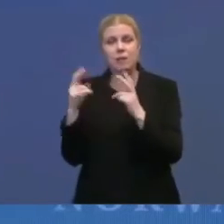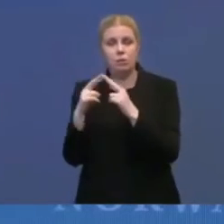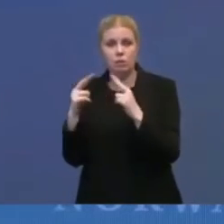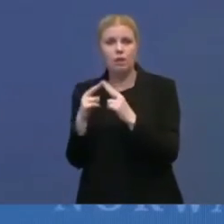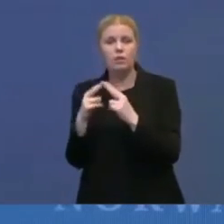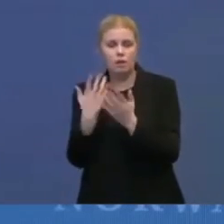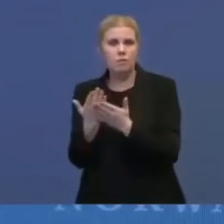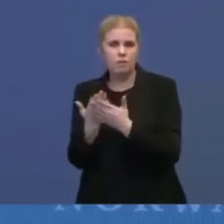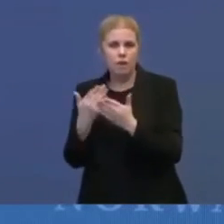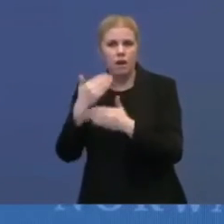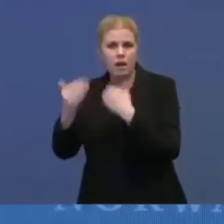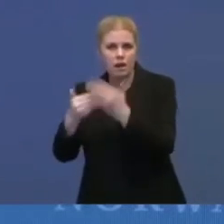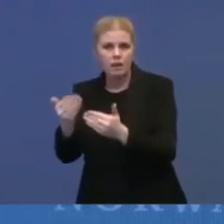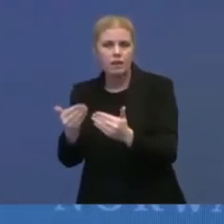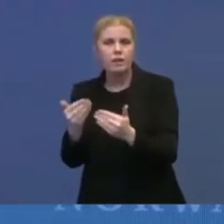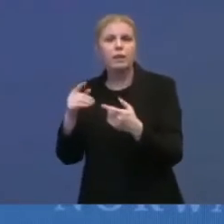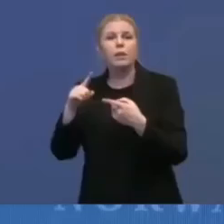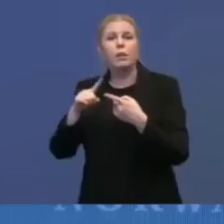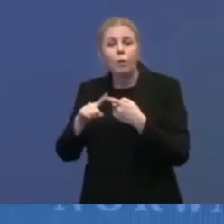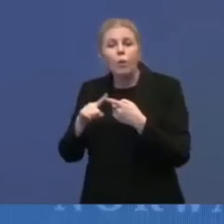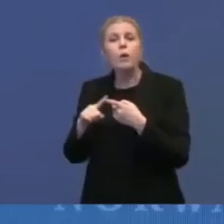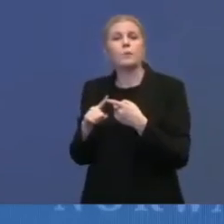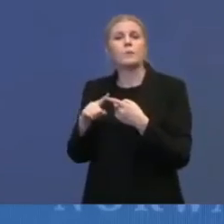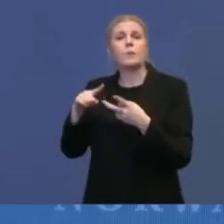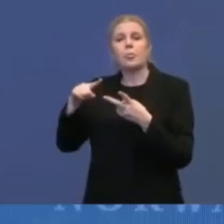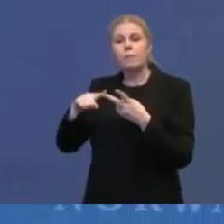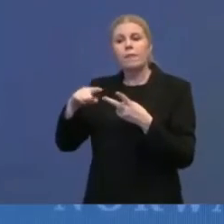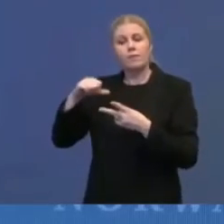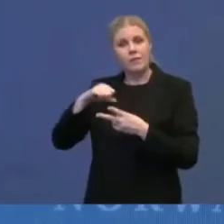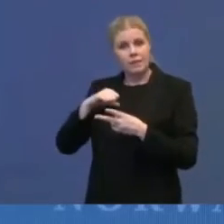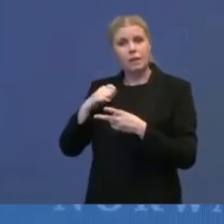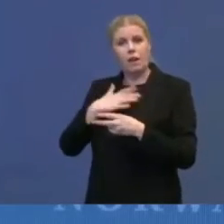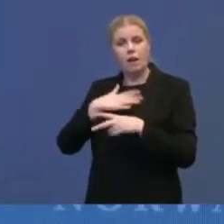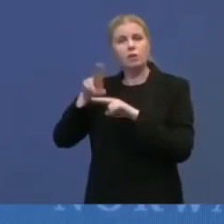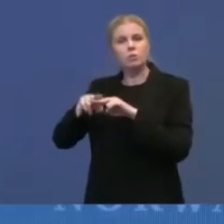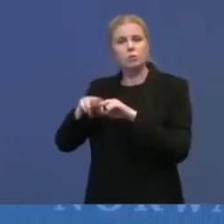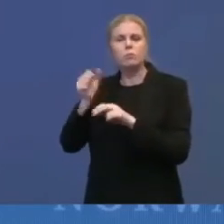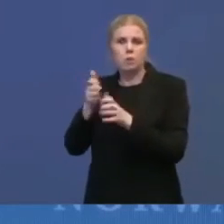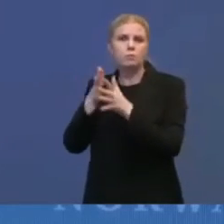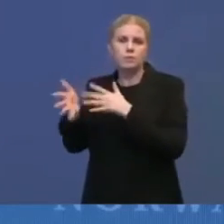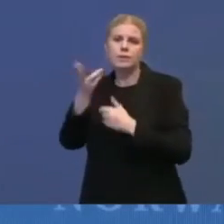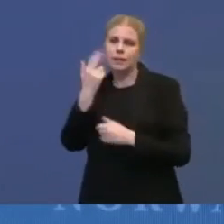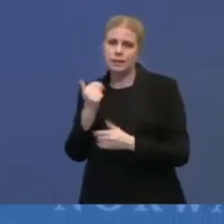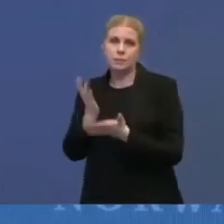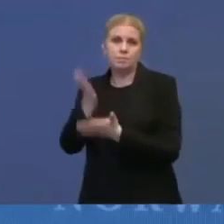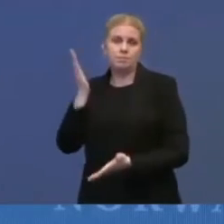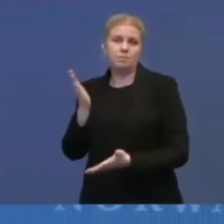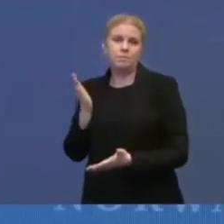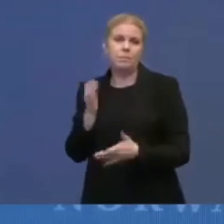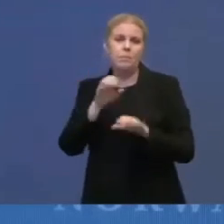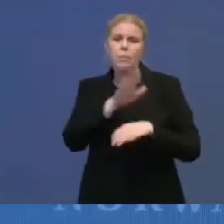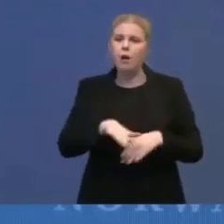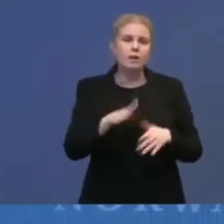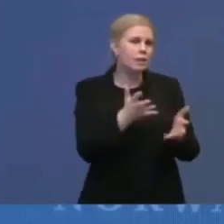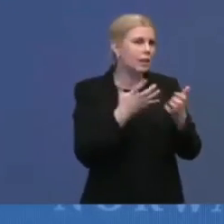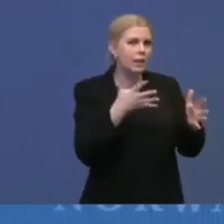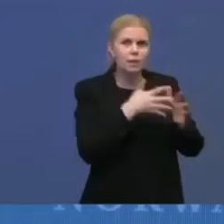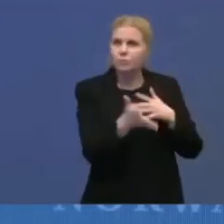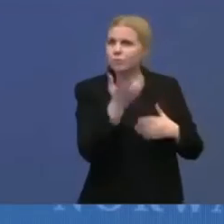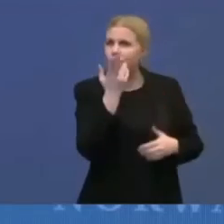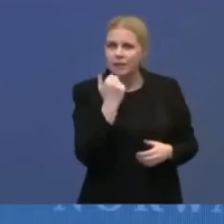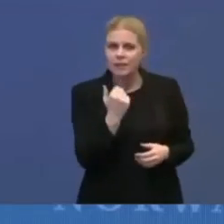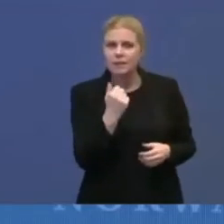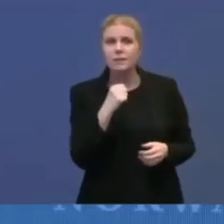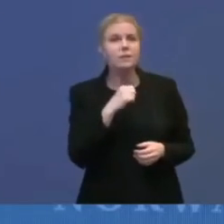uguddan baysay ay udda waa da in qofke chirada qaddi. Waxadda aaddaer in kuwa isbaraya ay hiin kuwa lih alaamada chirru okaliyya.